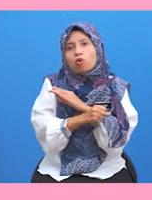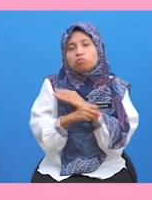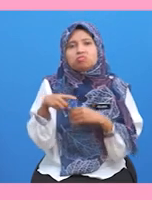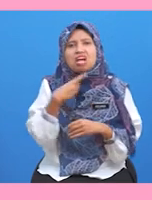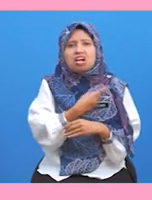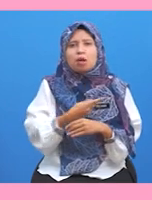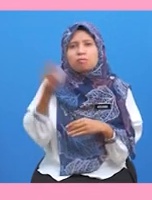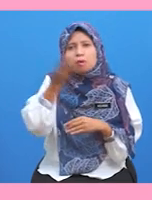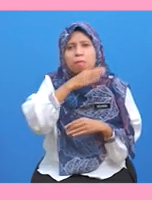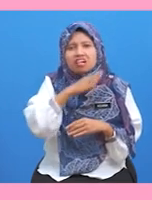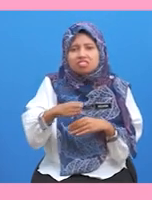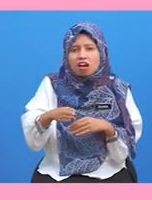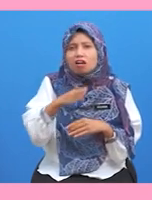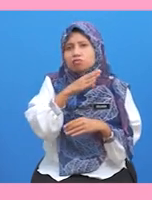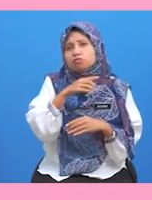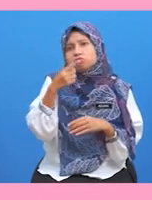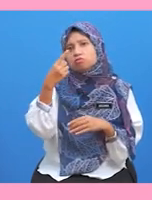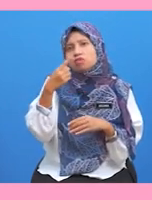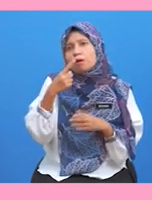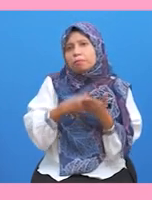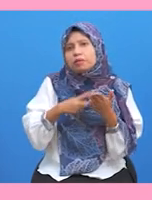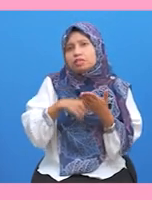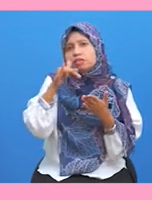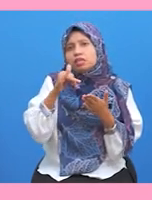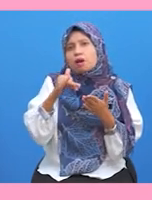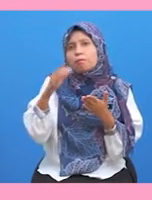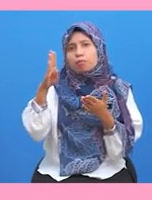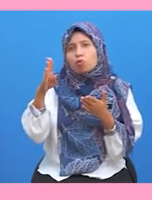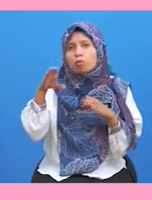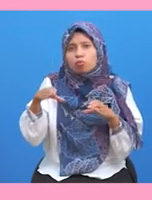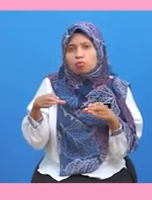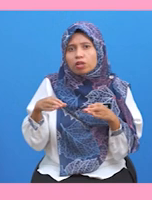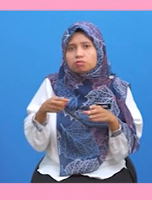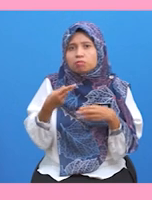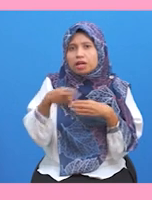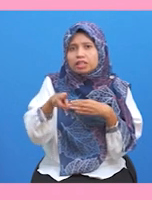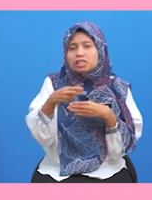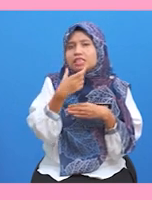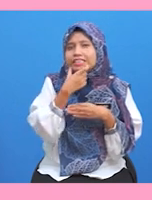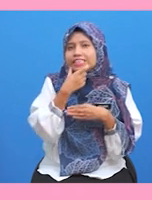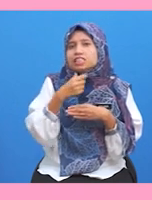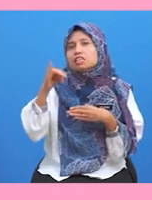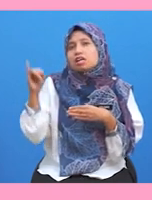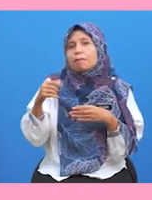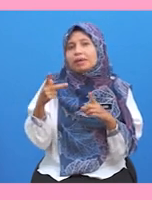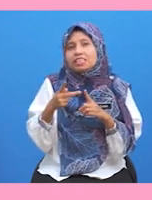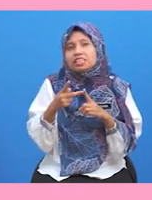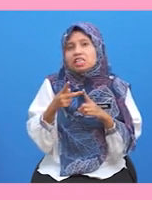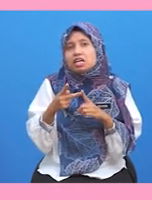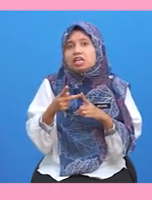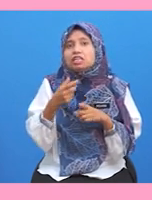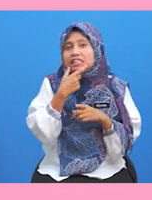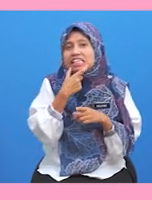membantah dengan sekeras-kerasnya atas tindakan Brooke menyerahkan Sarawak kepada kolonial Inggeris.